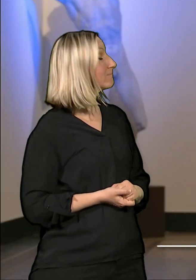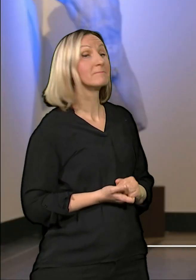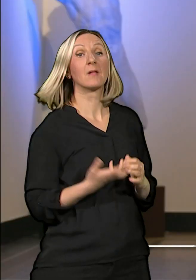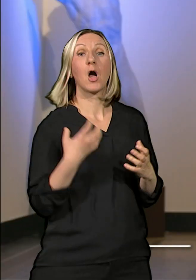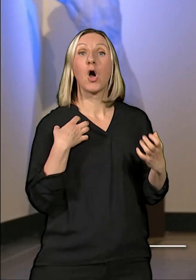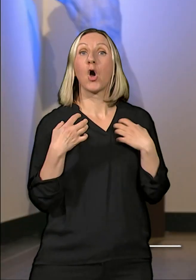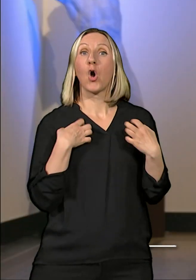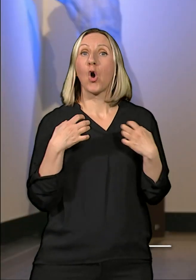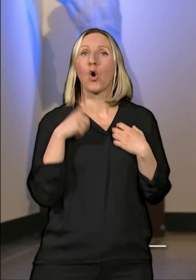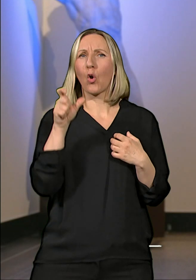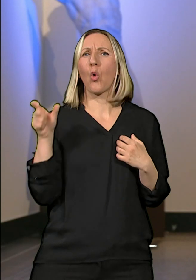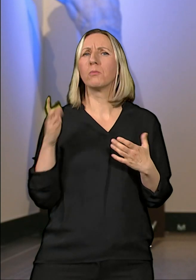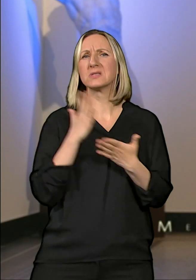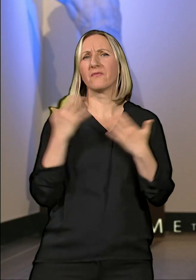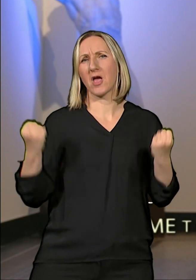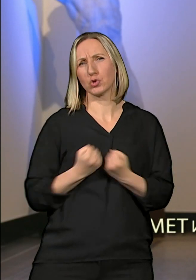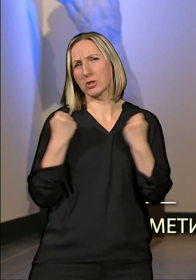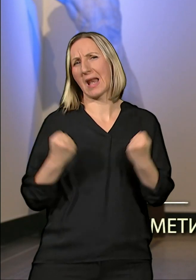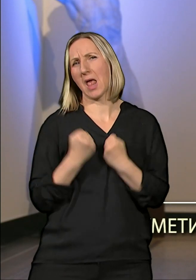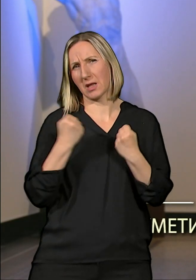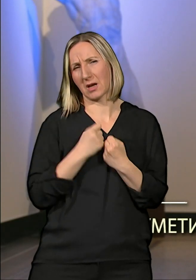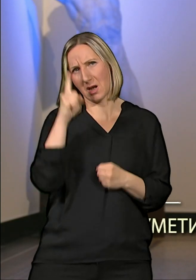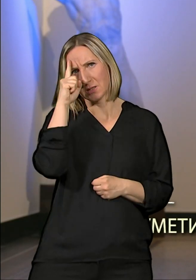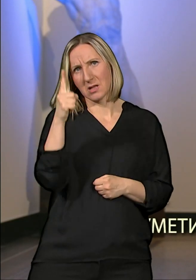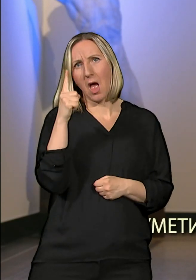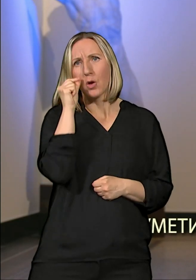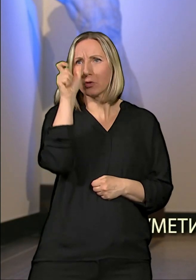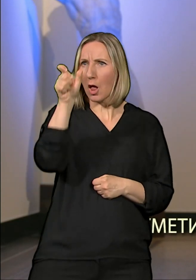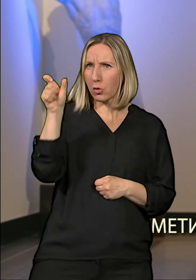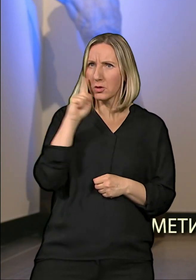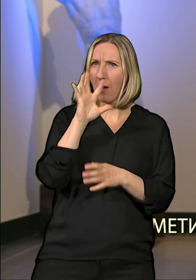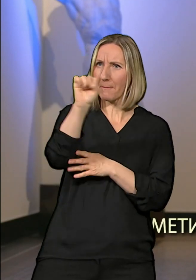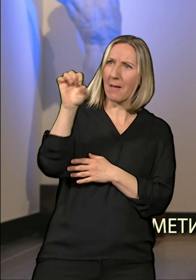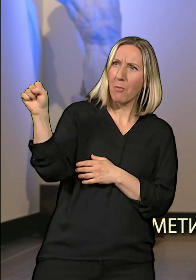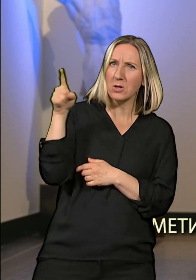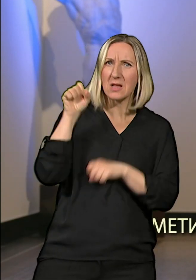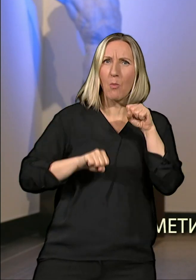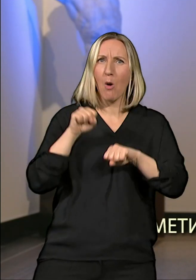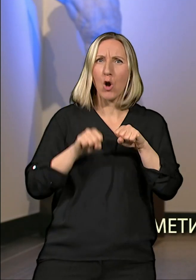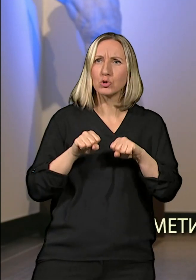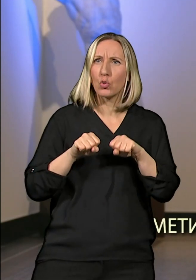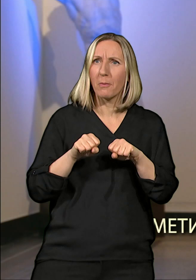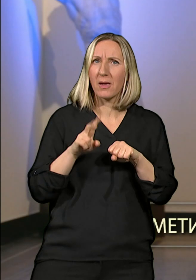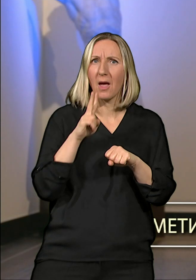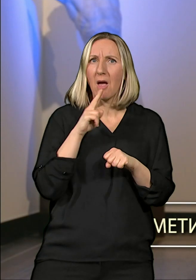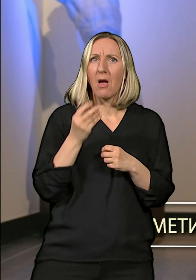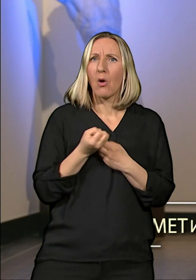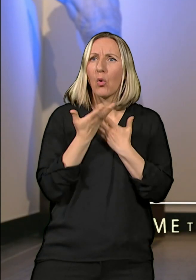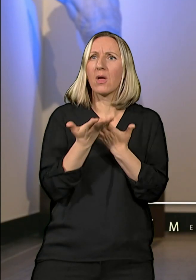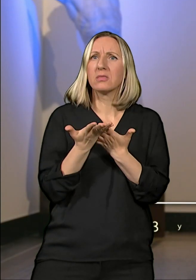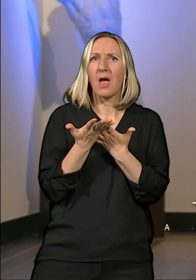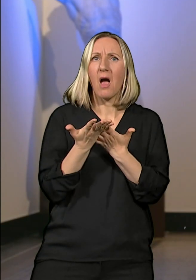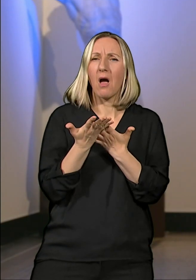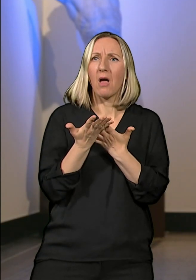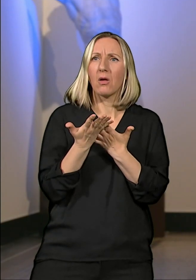Glumci su trenirani da u ljudima prepoznaju postupke koji odaju određene